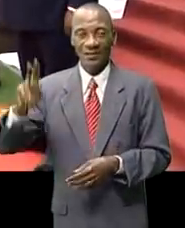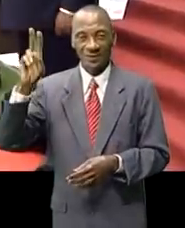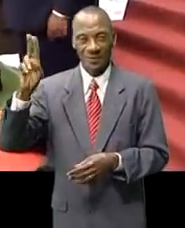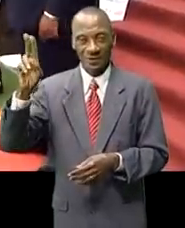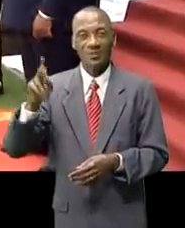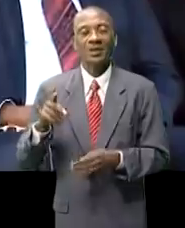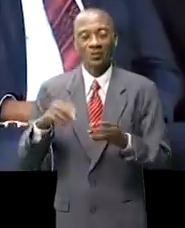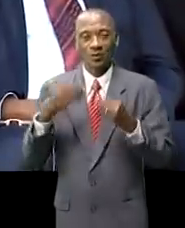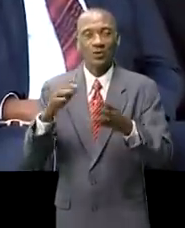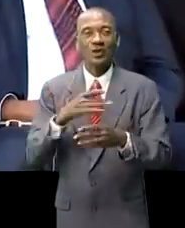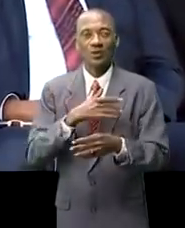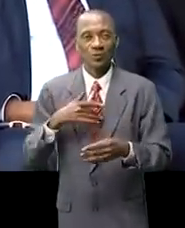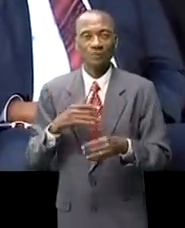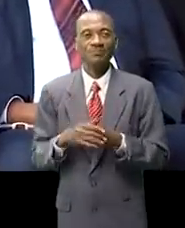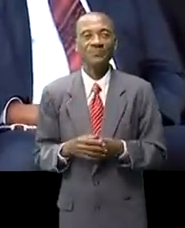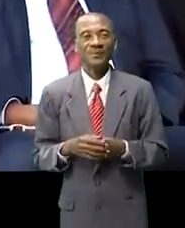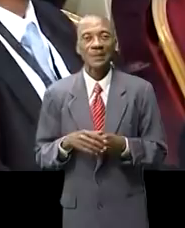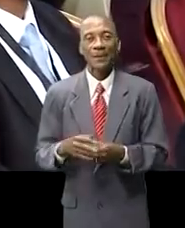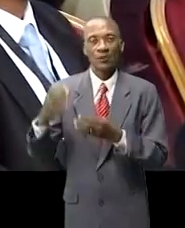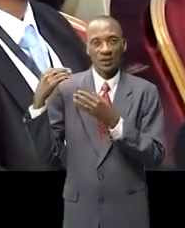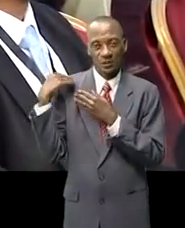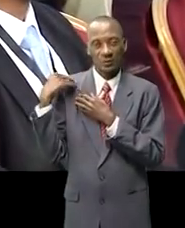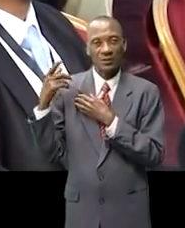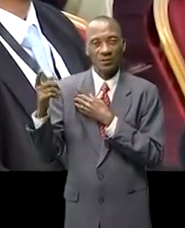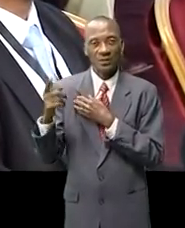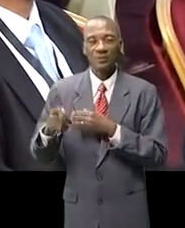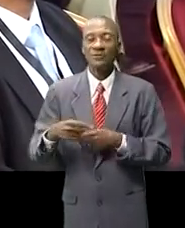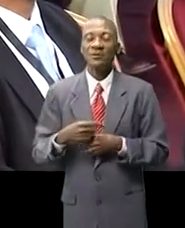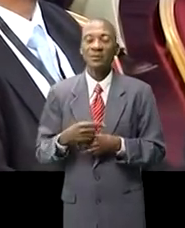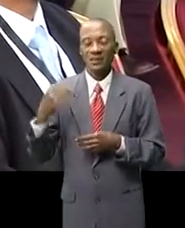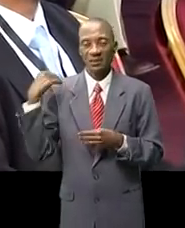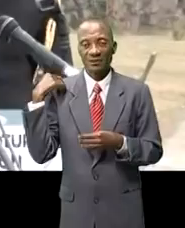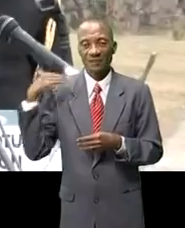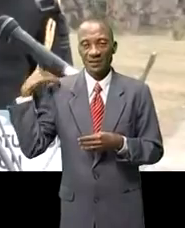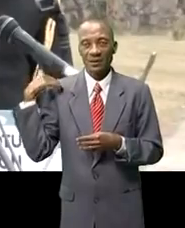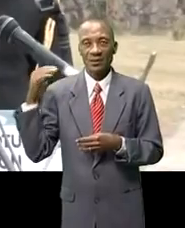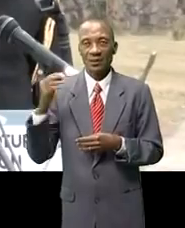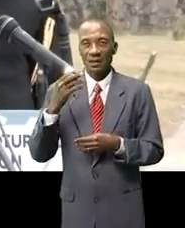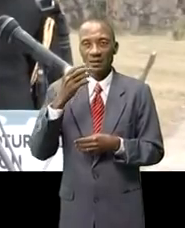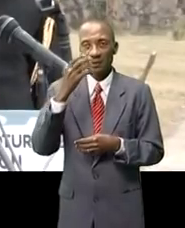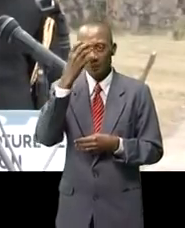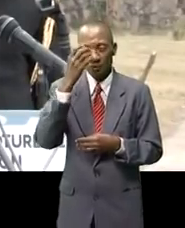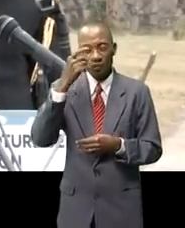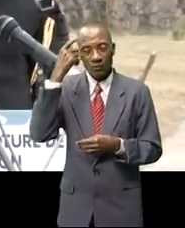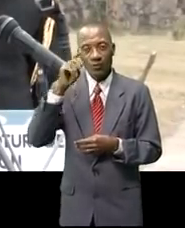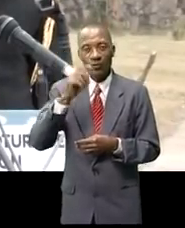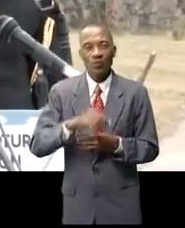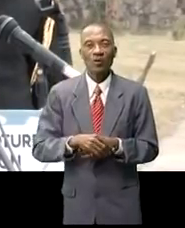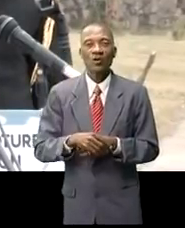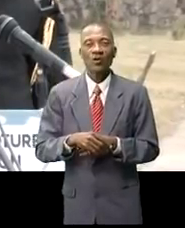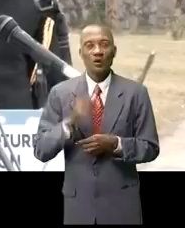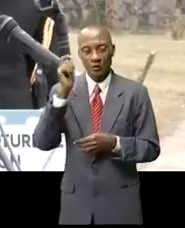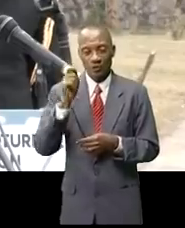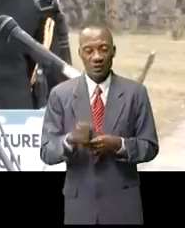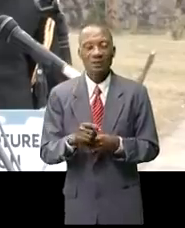formation. Dans son mot de bienvenue qui a précédé cette cérémonie, le chef d'état-major général de FRDC a rappelé que la formation à l'école de guerre de